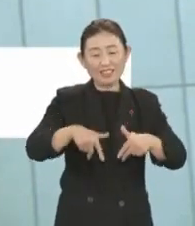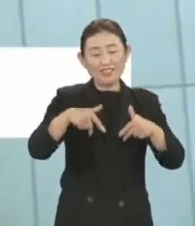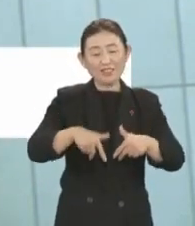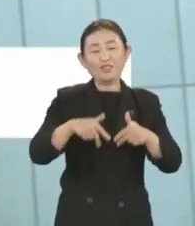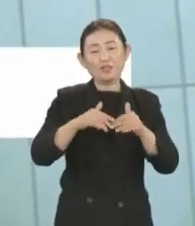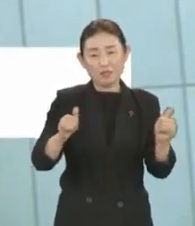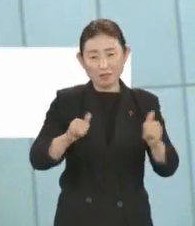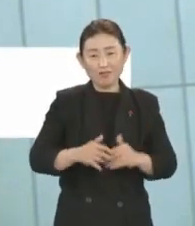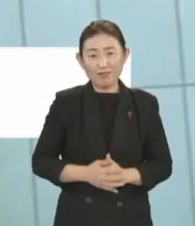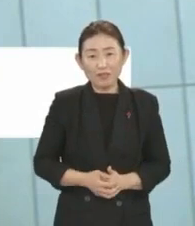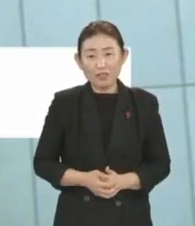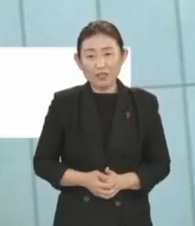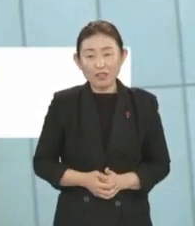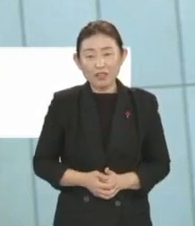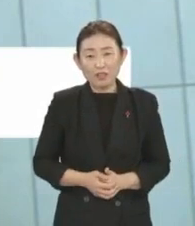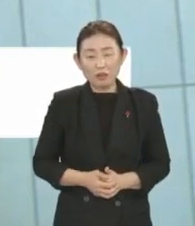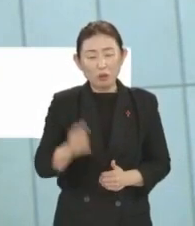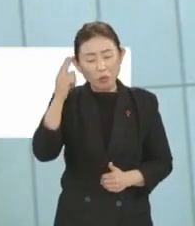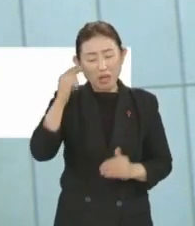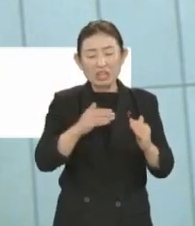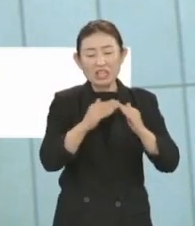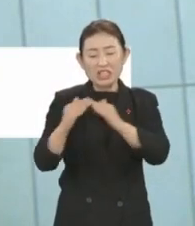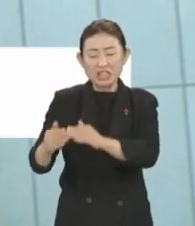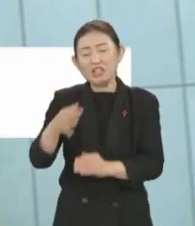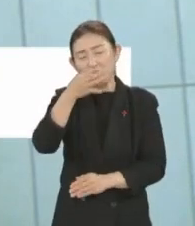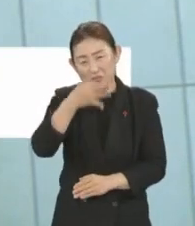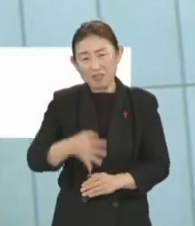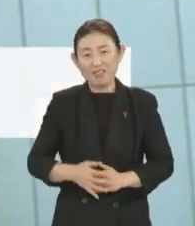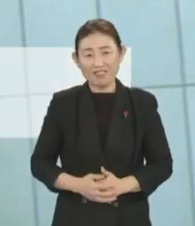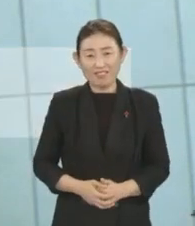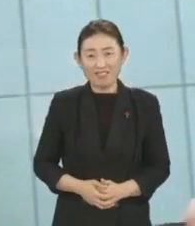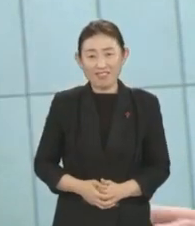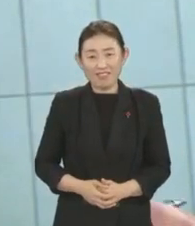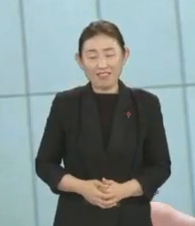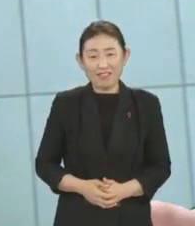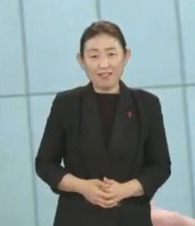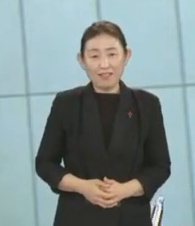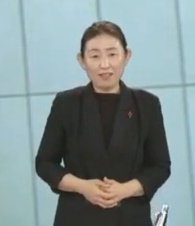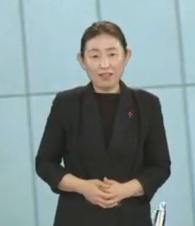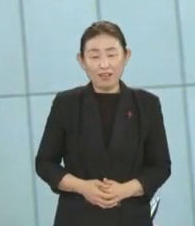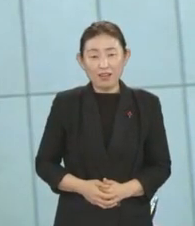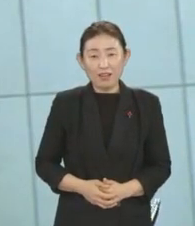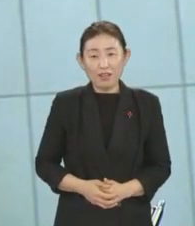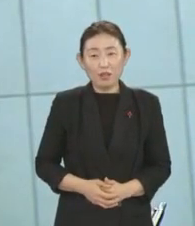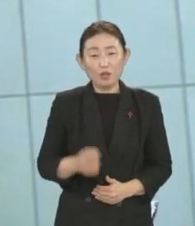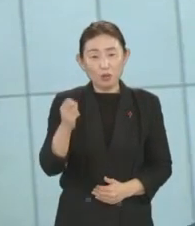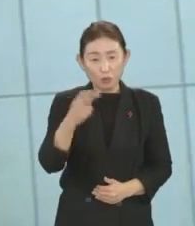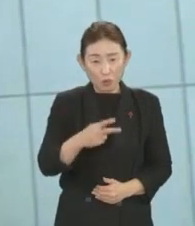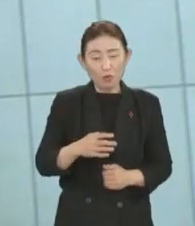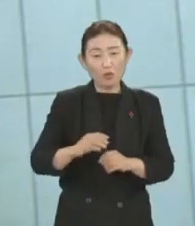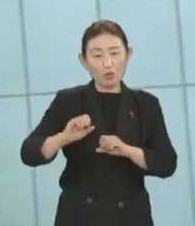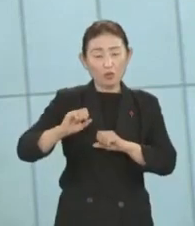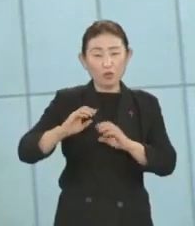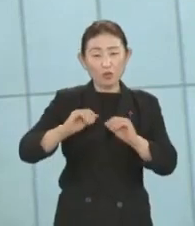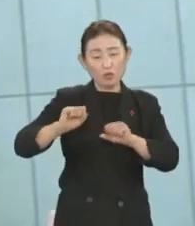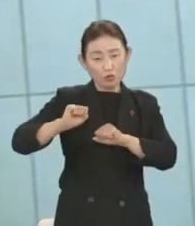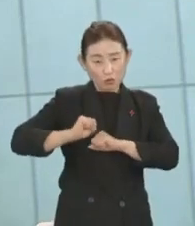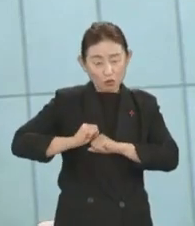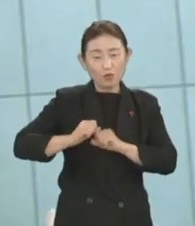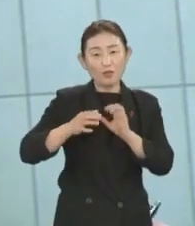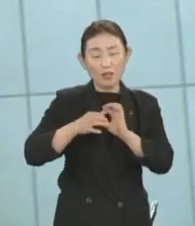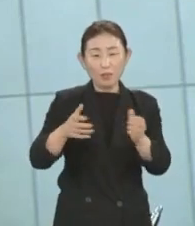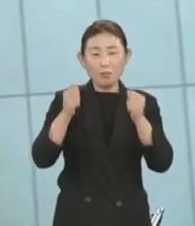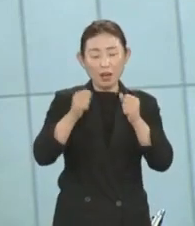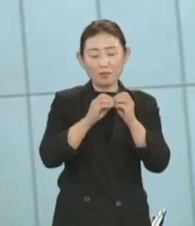직원들, 뭐 이제 이사하기가 힘들잖아요. 이제 그런 분들하고. 또 이제 육사 출신들의 그런 동문회 같은 경우는